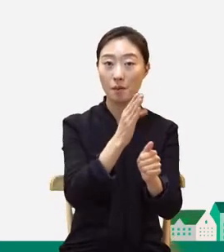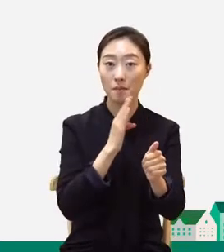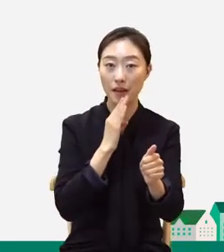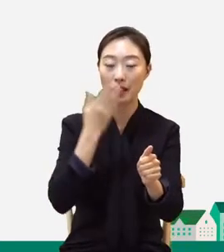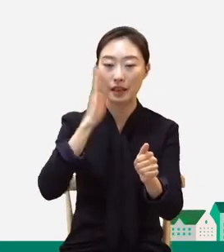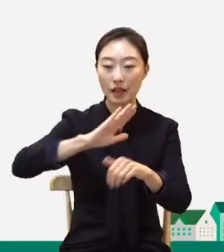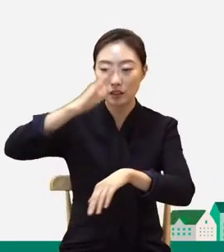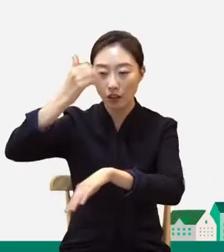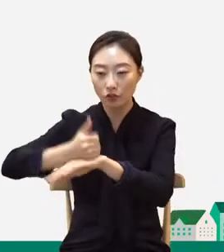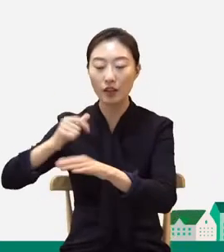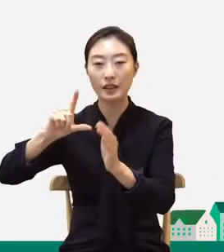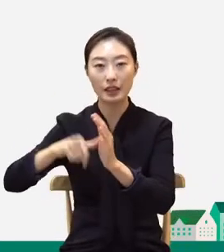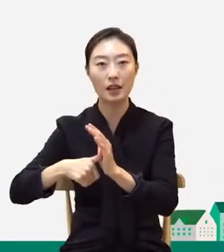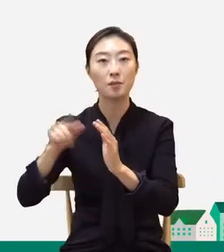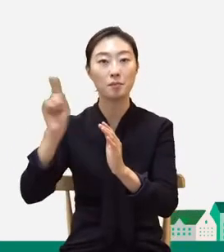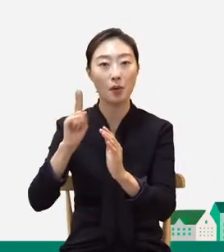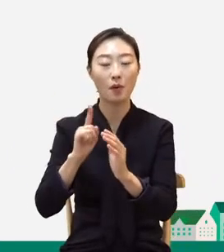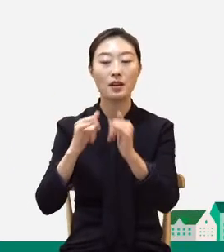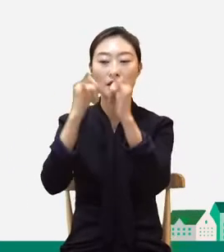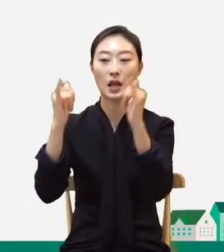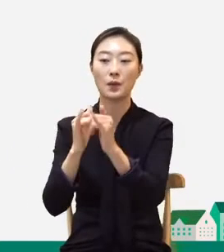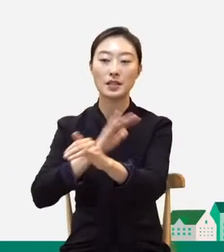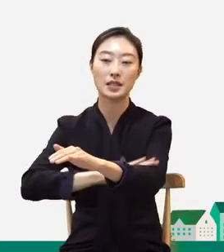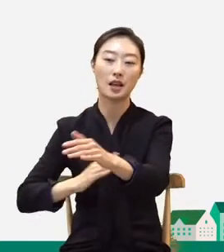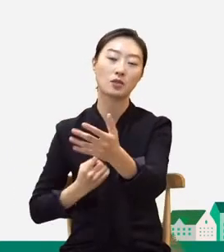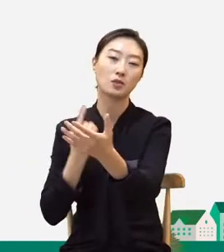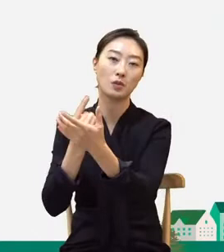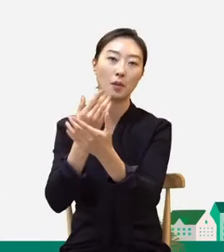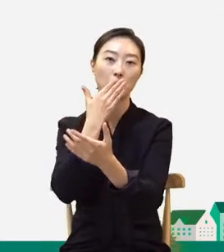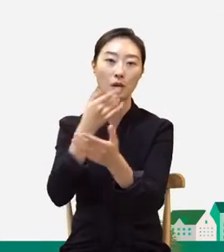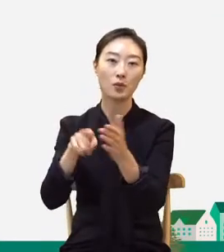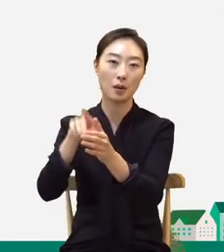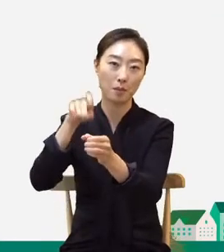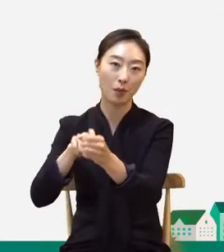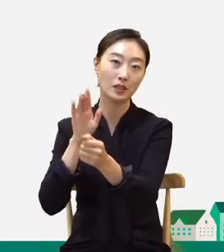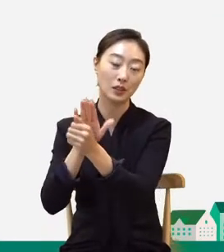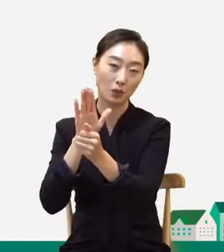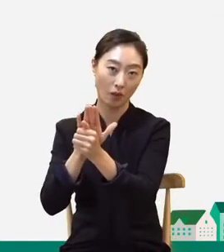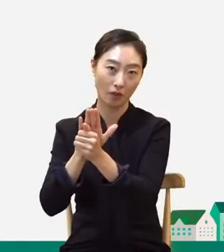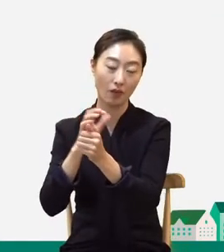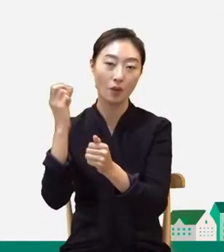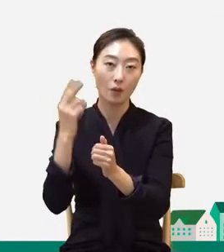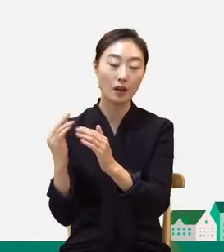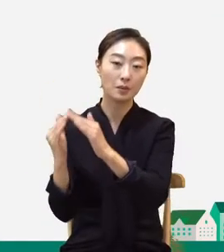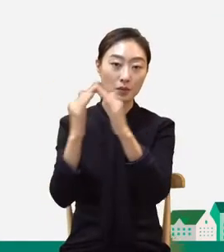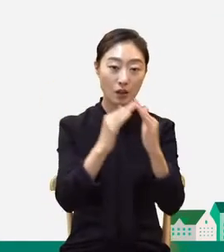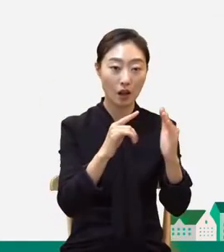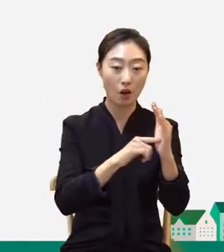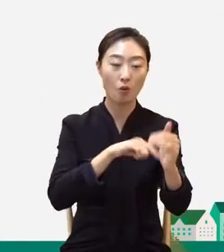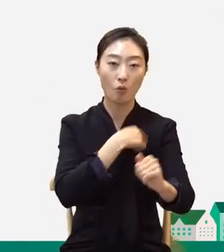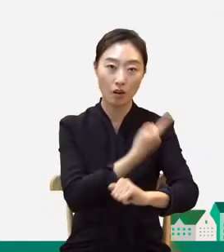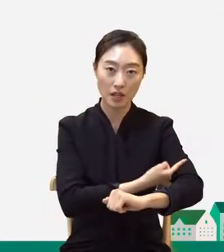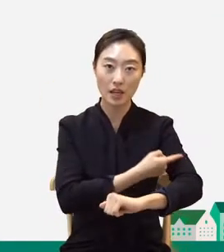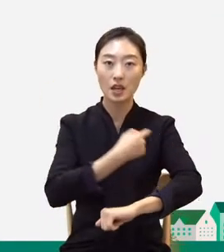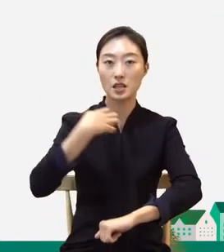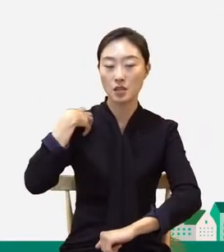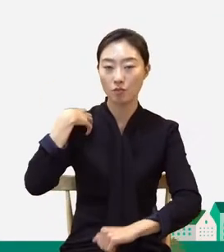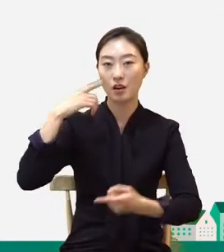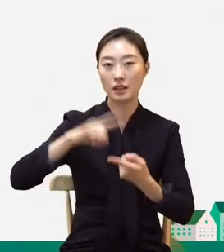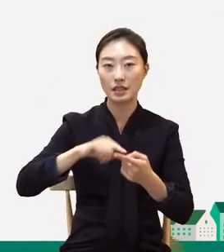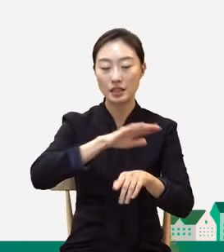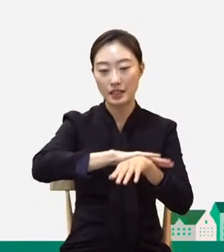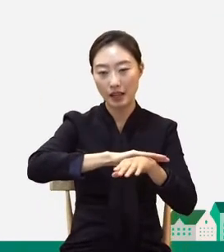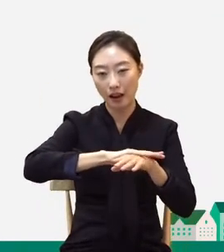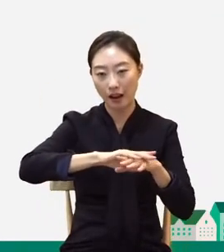향후에는 안정된 지역사회의 정착을 지원해야 한다는 것과 또 입주 대상자의 권리와 의무의 조화로움을